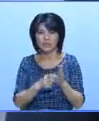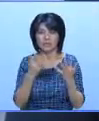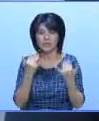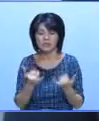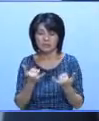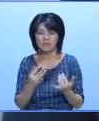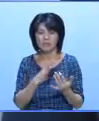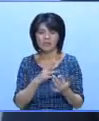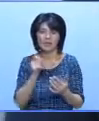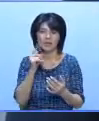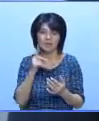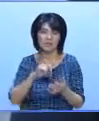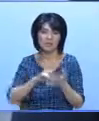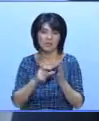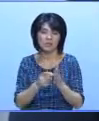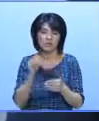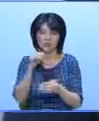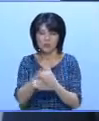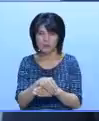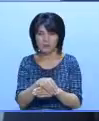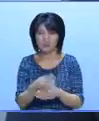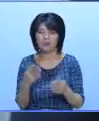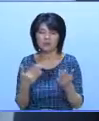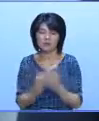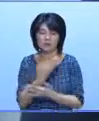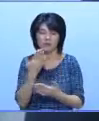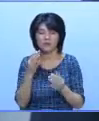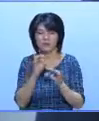біз 11-ші сыныпқа арналған білім құралдарын таныстырамыз.